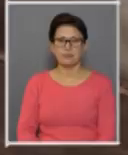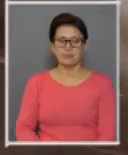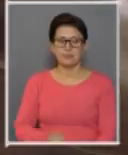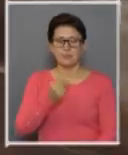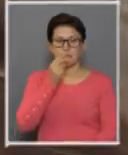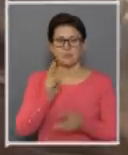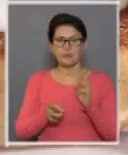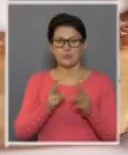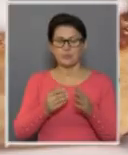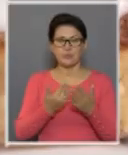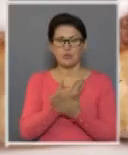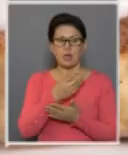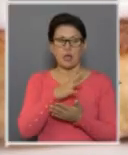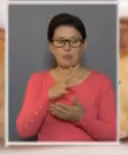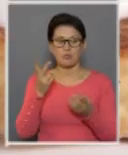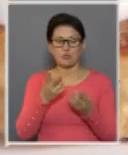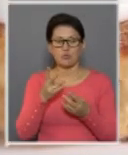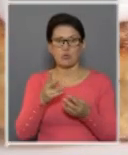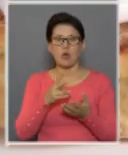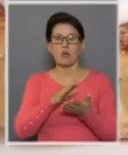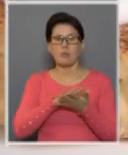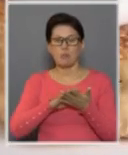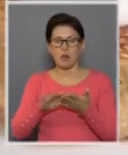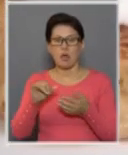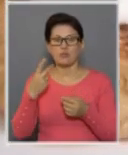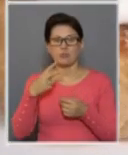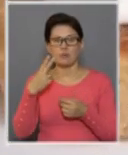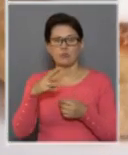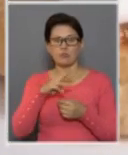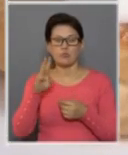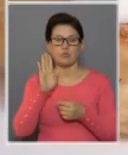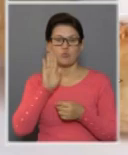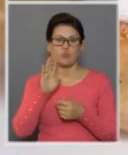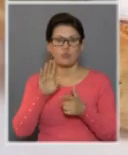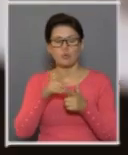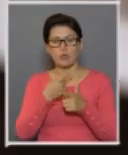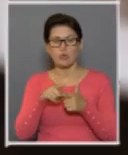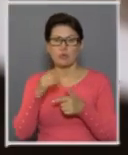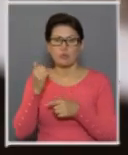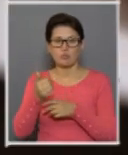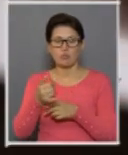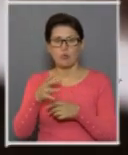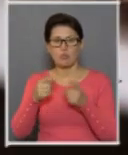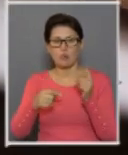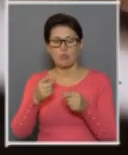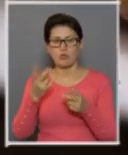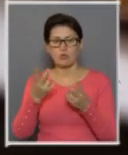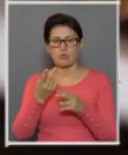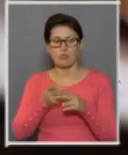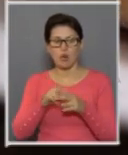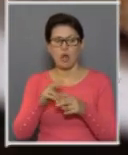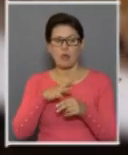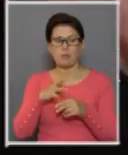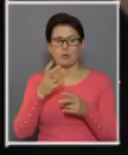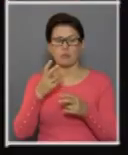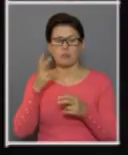үшін алдымен оны жуып, үстіне су не сүт құйып, 20-30 минут қайнату керек. Айта кетейік, ботқа денсаулыққа пайдалы тағамдар